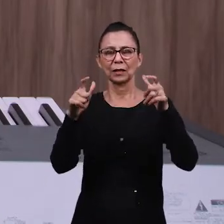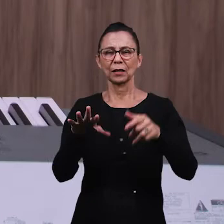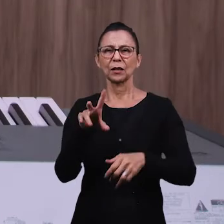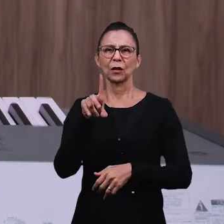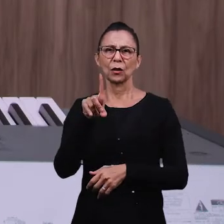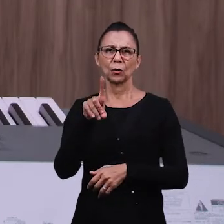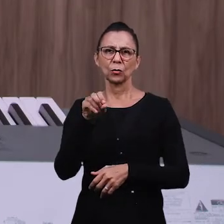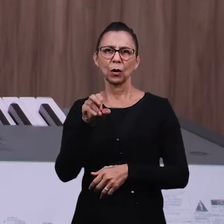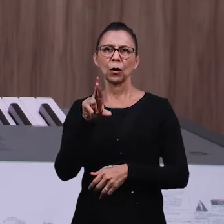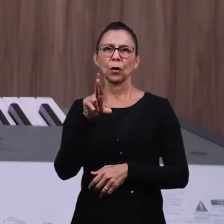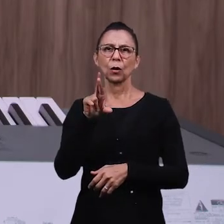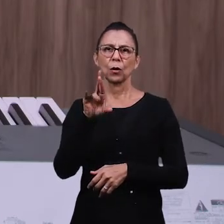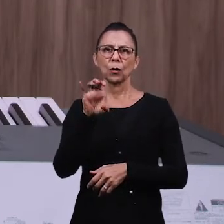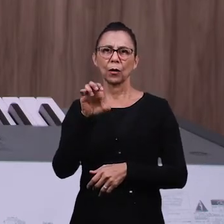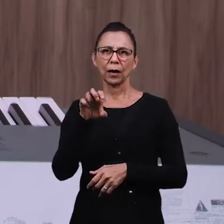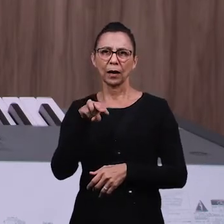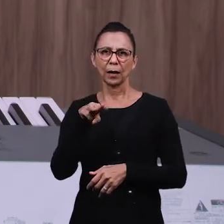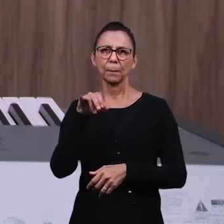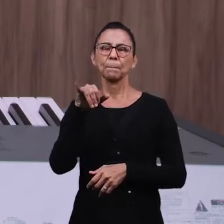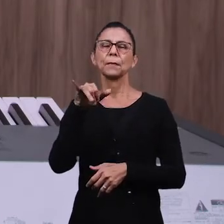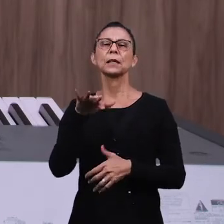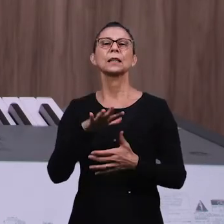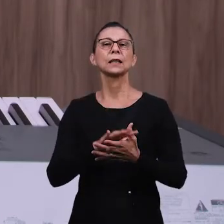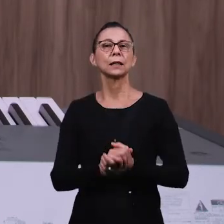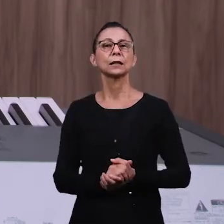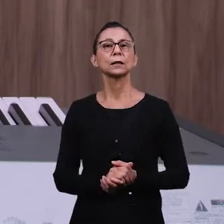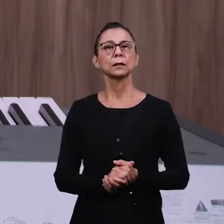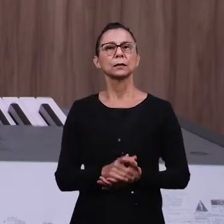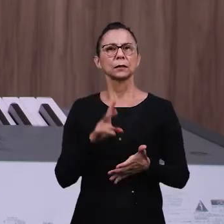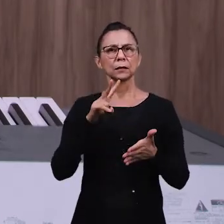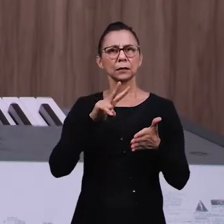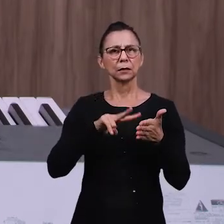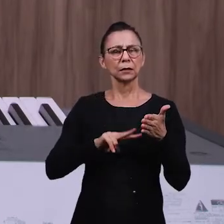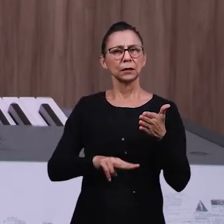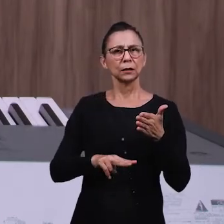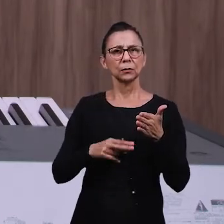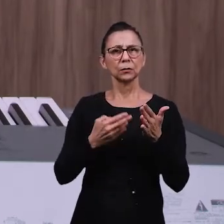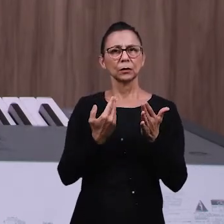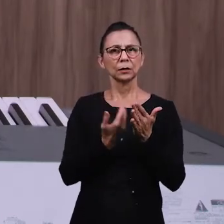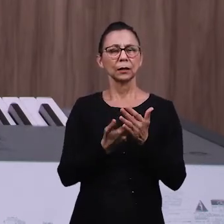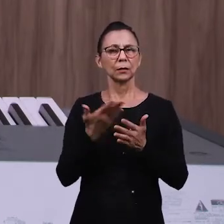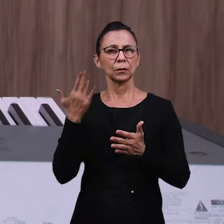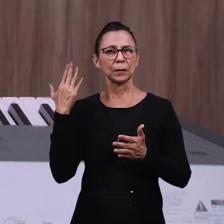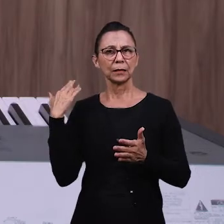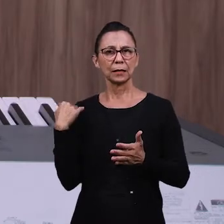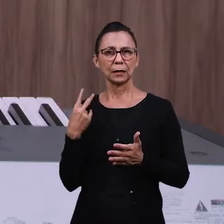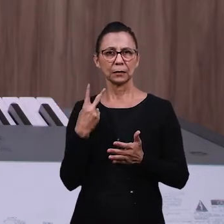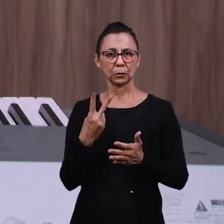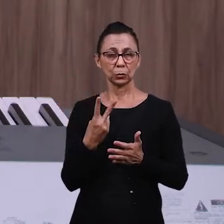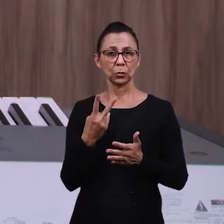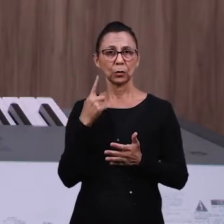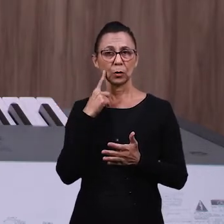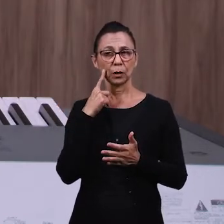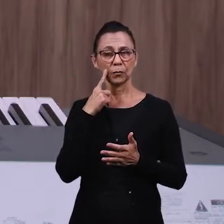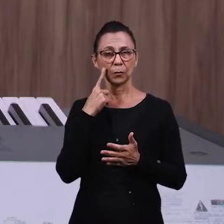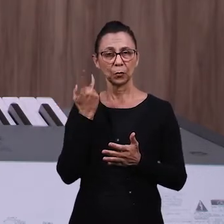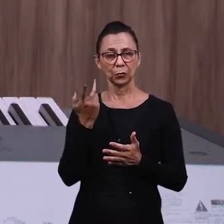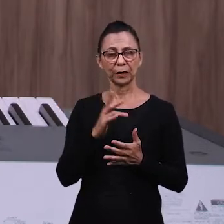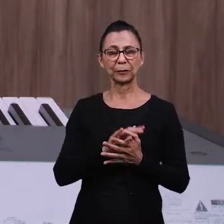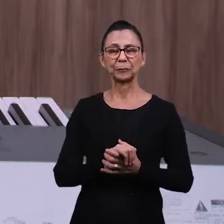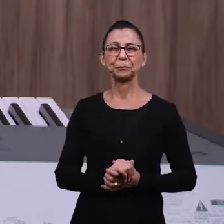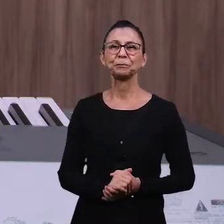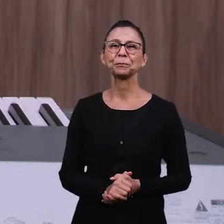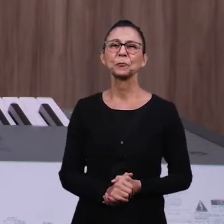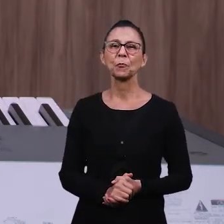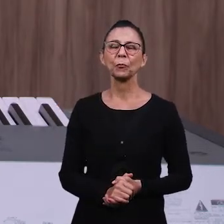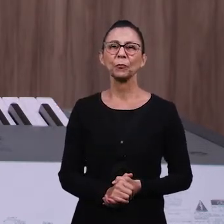quel endroit, le do, le ré, le mi. Nous avons fait la lecture relative dans deux dernières études. Maintenant, nous allons passer à la partition. Nous